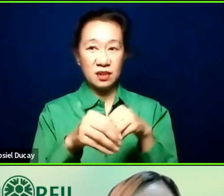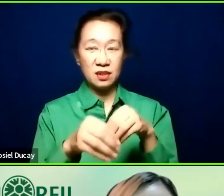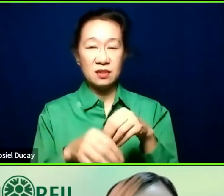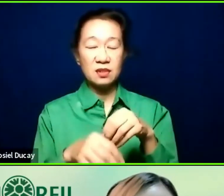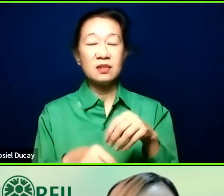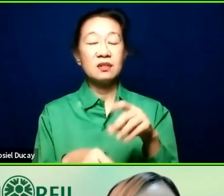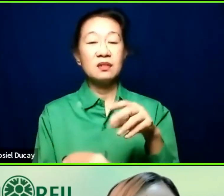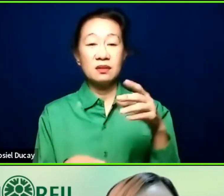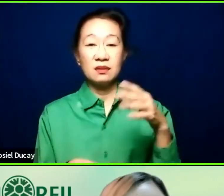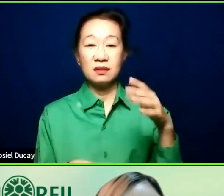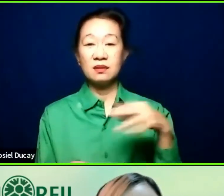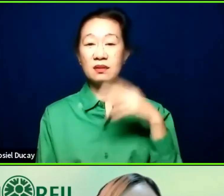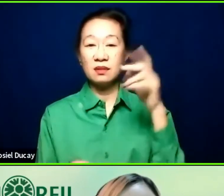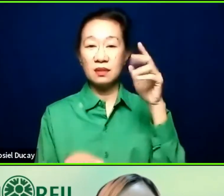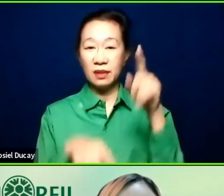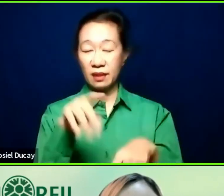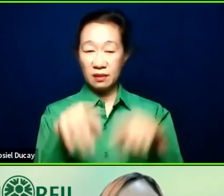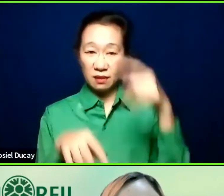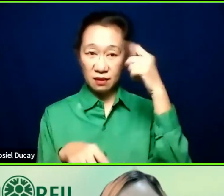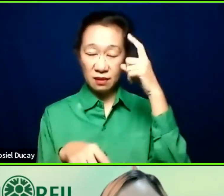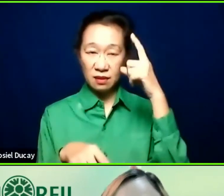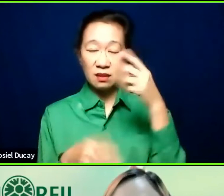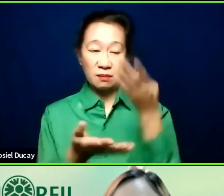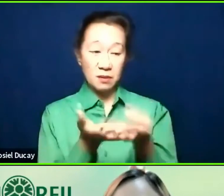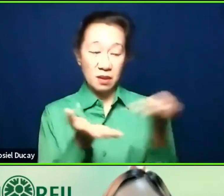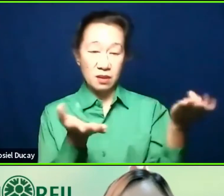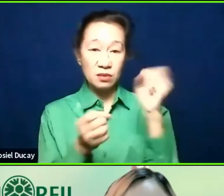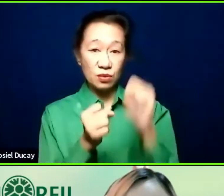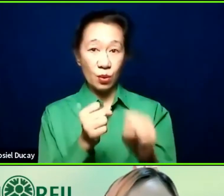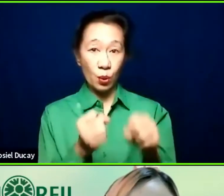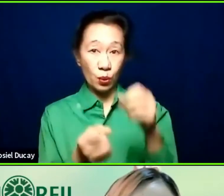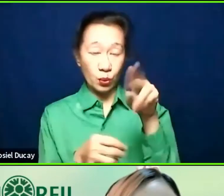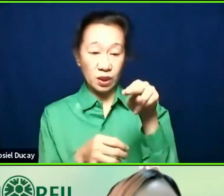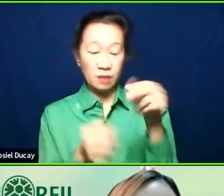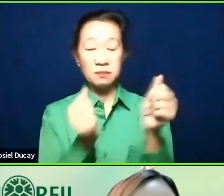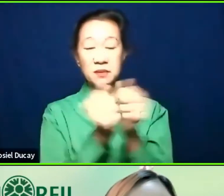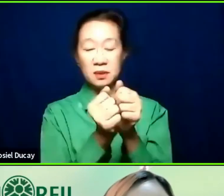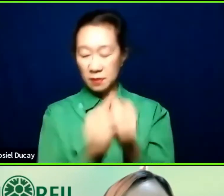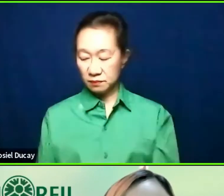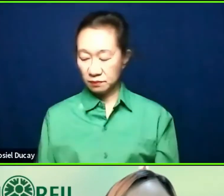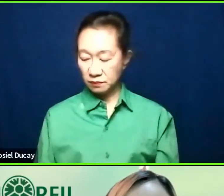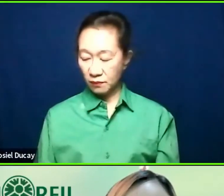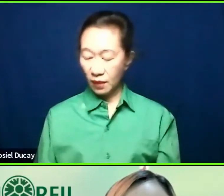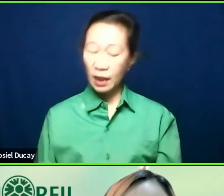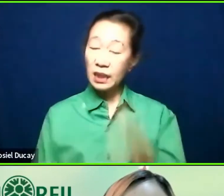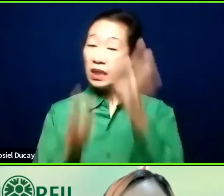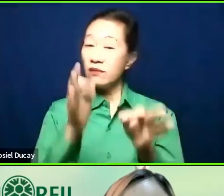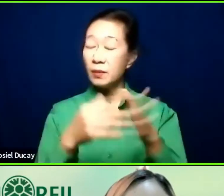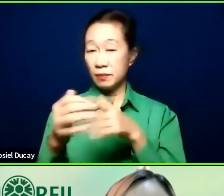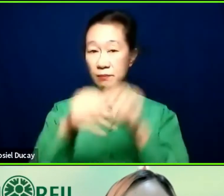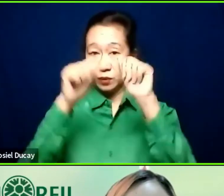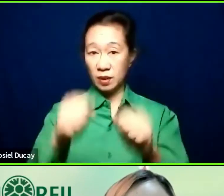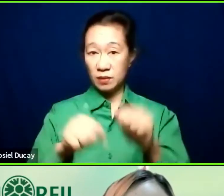hindi din po siya naiintindihan ng binibilan niya, kaya kailangan po may kasama. Kung sakali po, pwede po ba